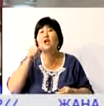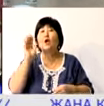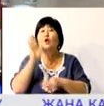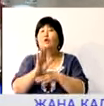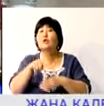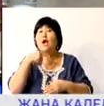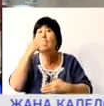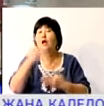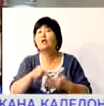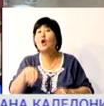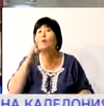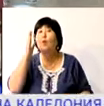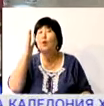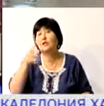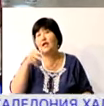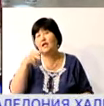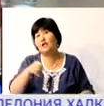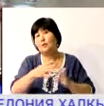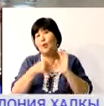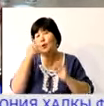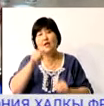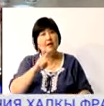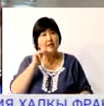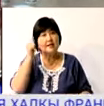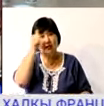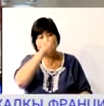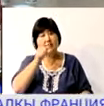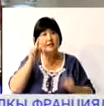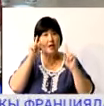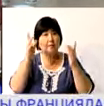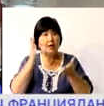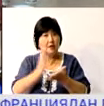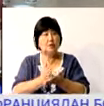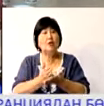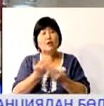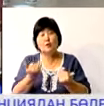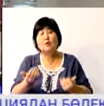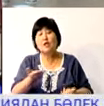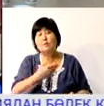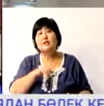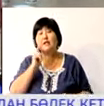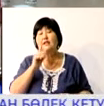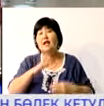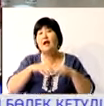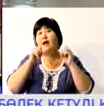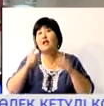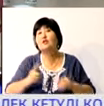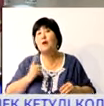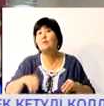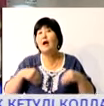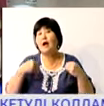айтып өткендей, болашақта 2019 жылы жастар жылы деп атап өтті. Сондықтан біз жастарға кәсіби маман